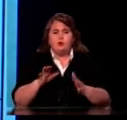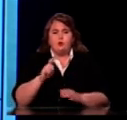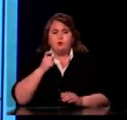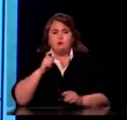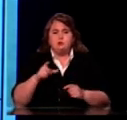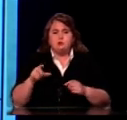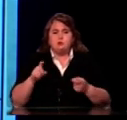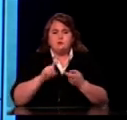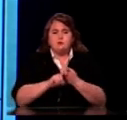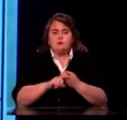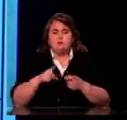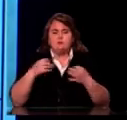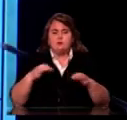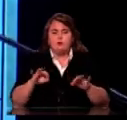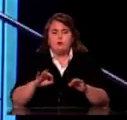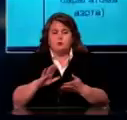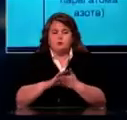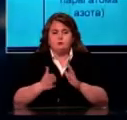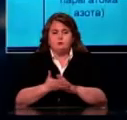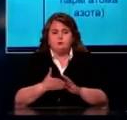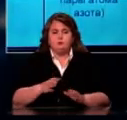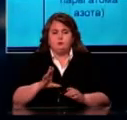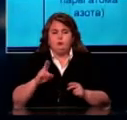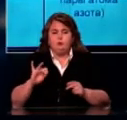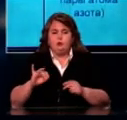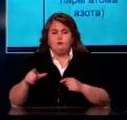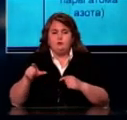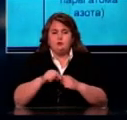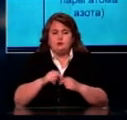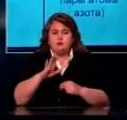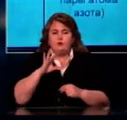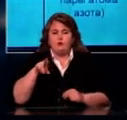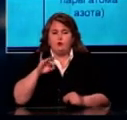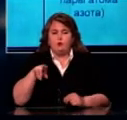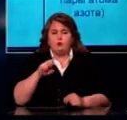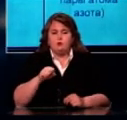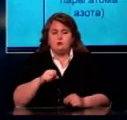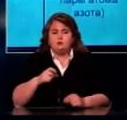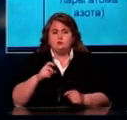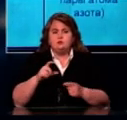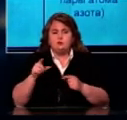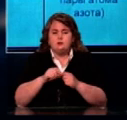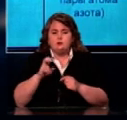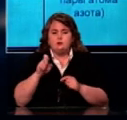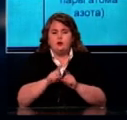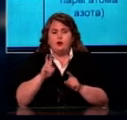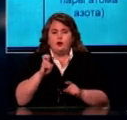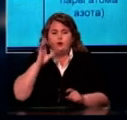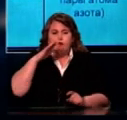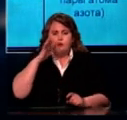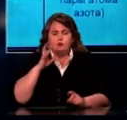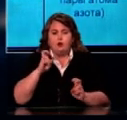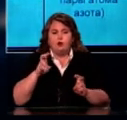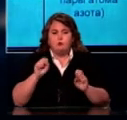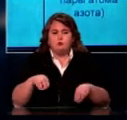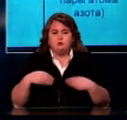связи, они в свободном состоянии. При воздействии водород содержащих соединений, таких, например, как вода, которые